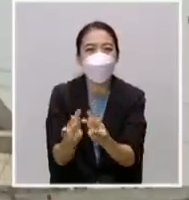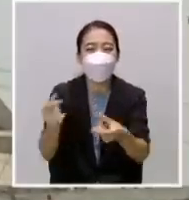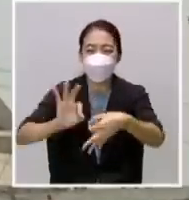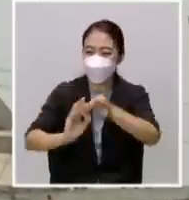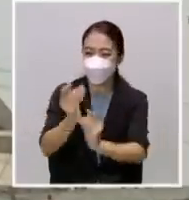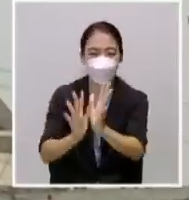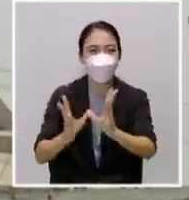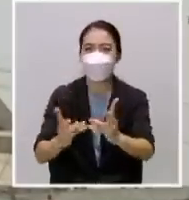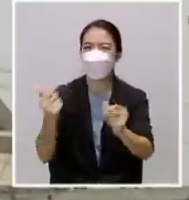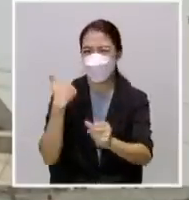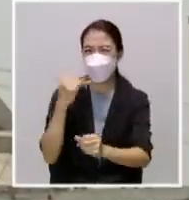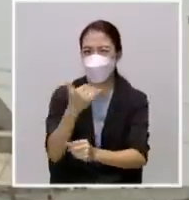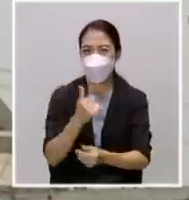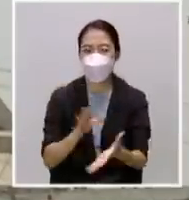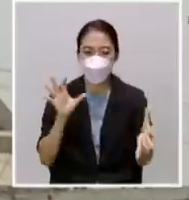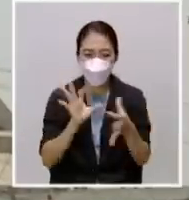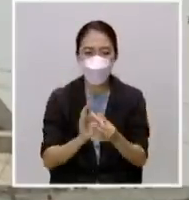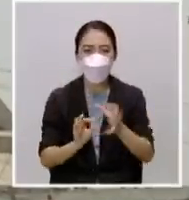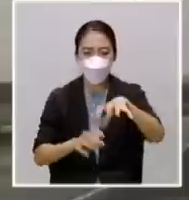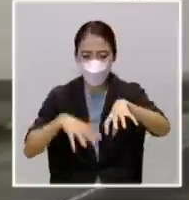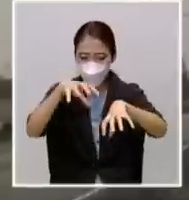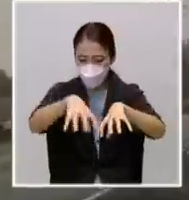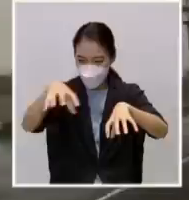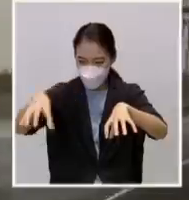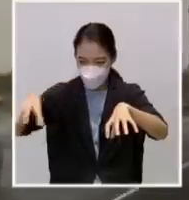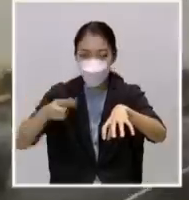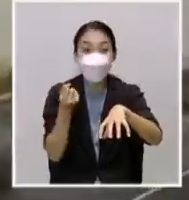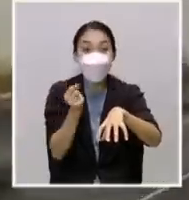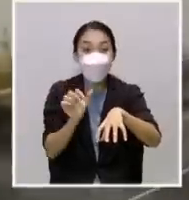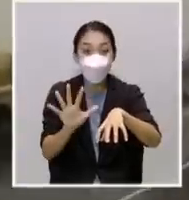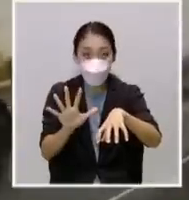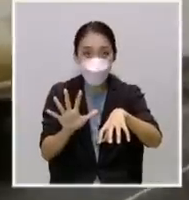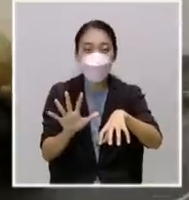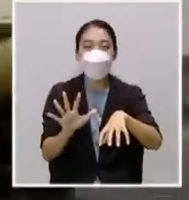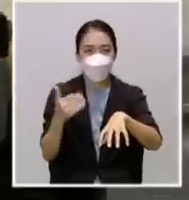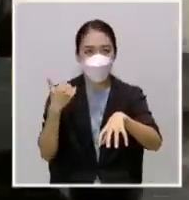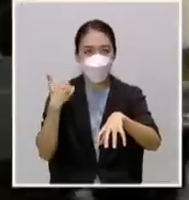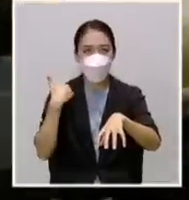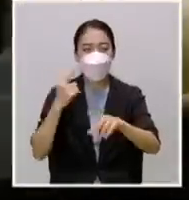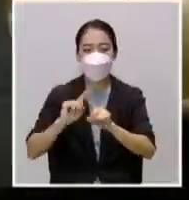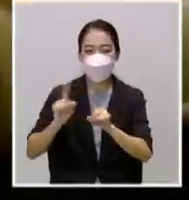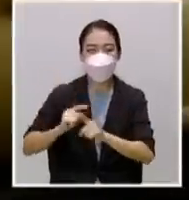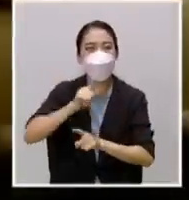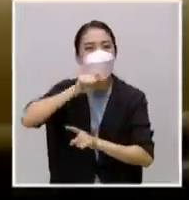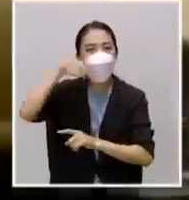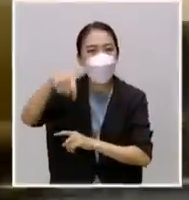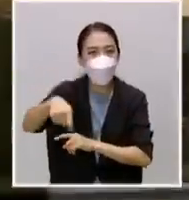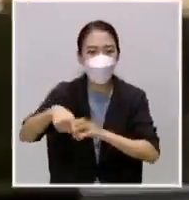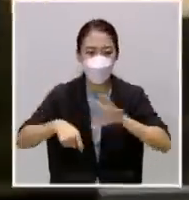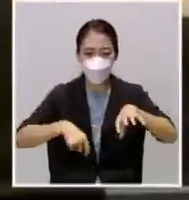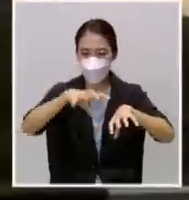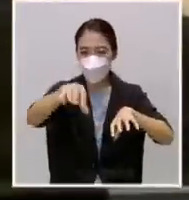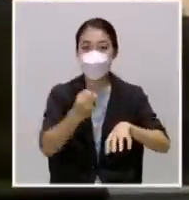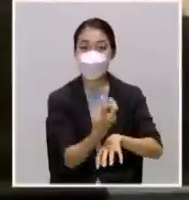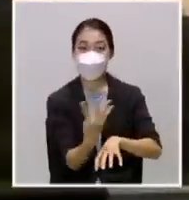ฏิกรณ์นิวเคลียร์ทั้ง15เตาอยู่ในโรงไฟฟ้าพลังนิวเคลียร์ทั้งหมด4แห่งทั่วยูเครนมีมาตรการป้องกันหล